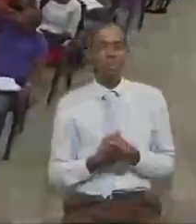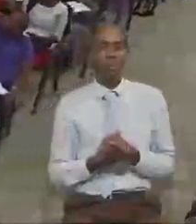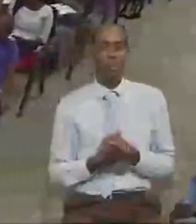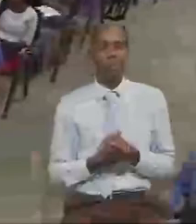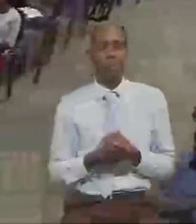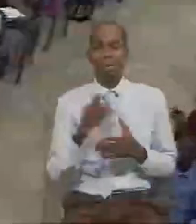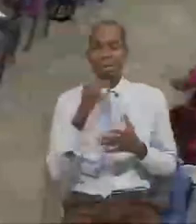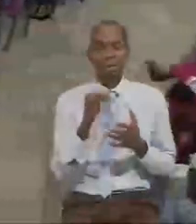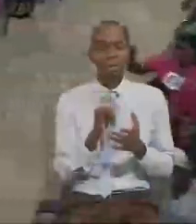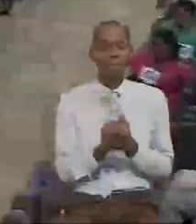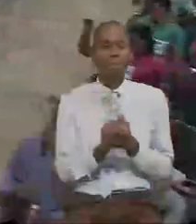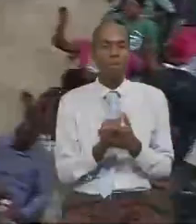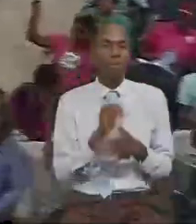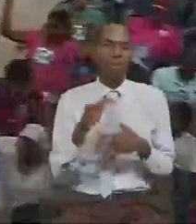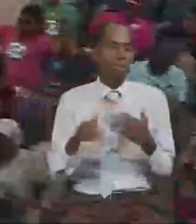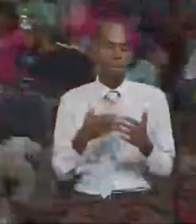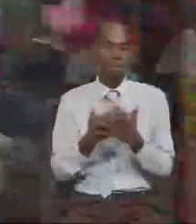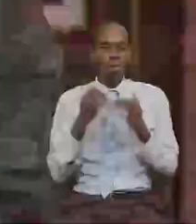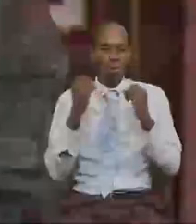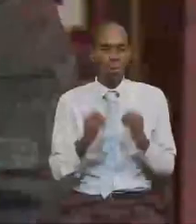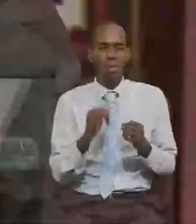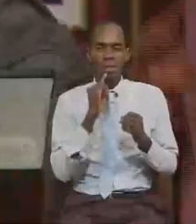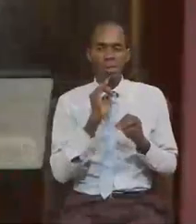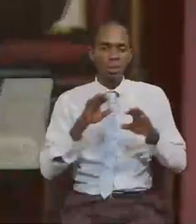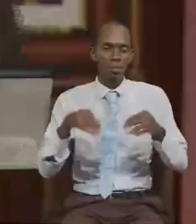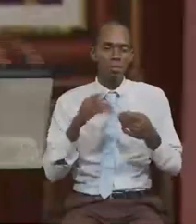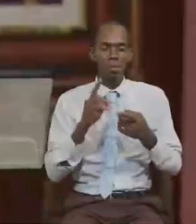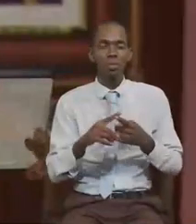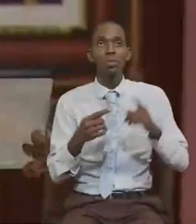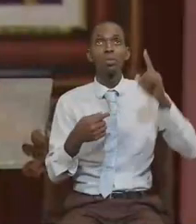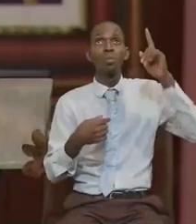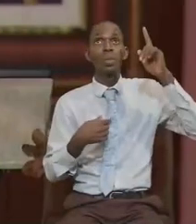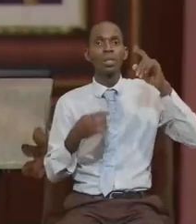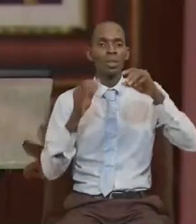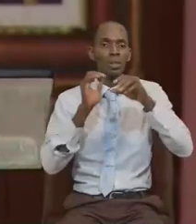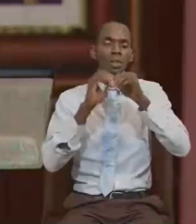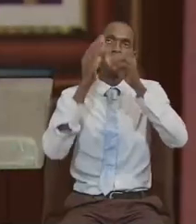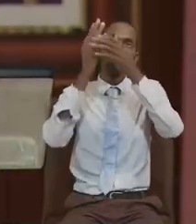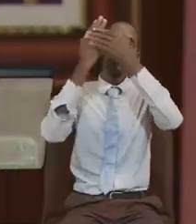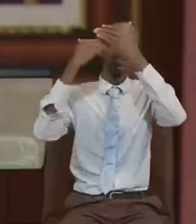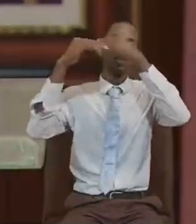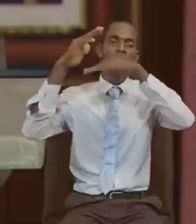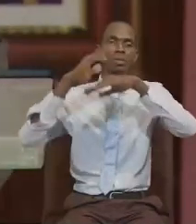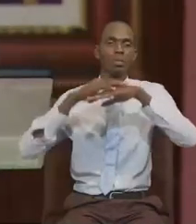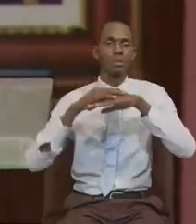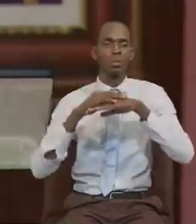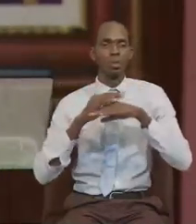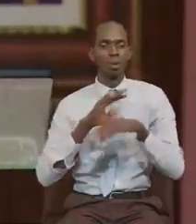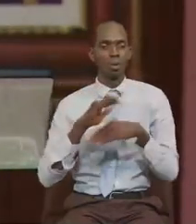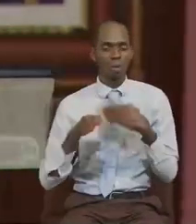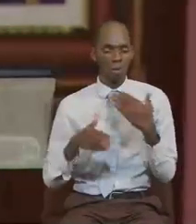Tout pouvoir m'a été donné dans le ciel. Toutes les